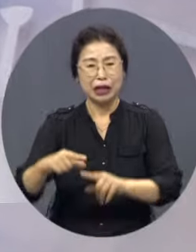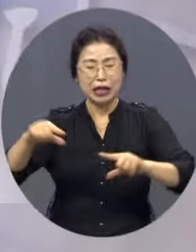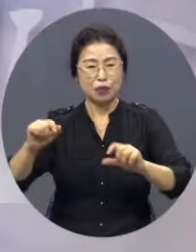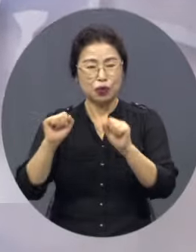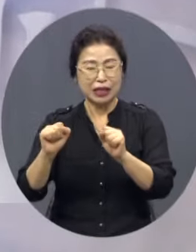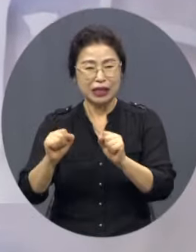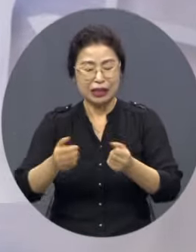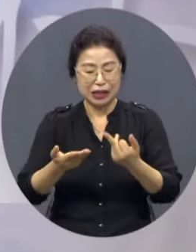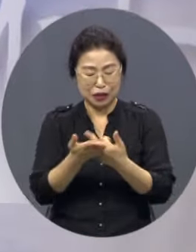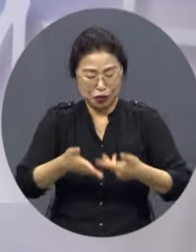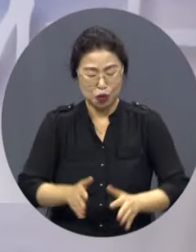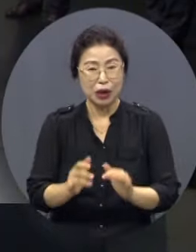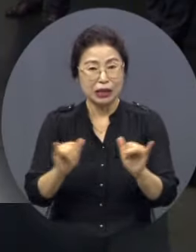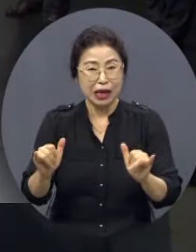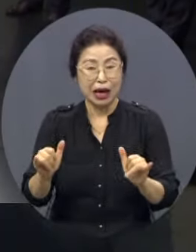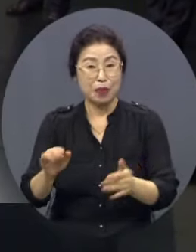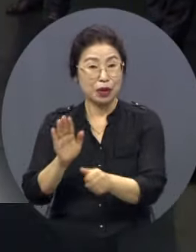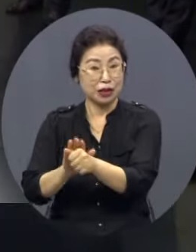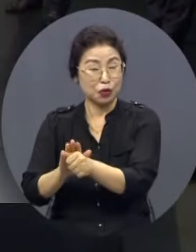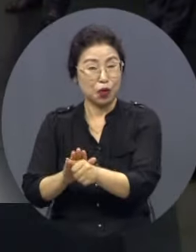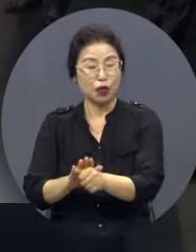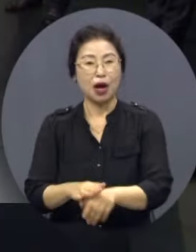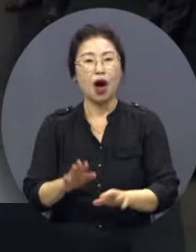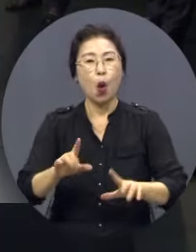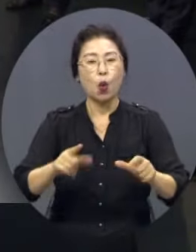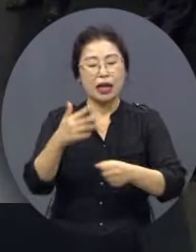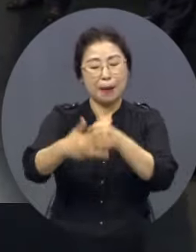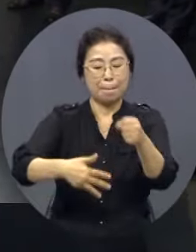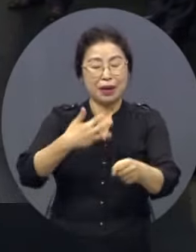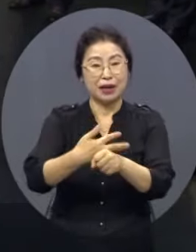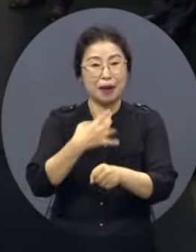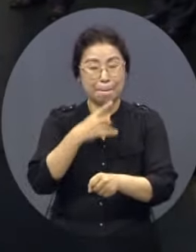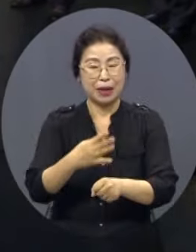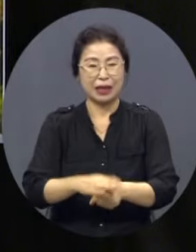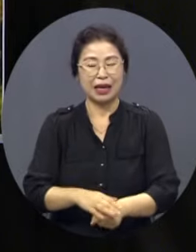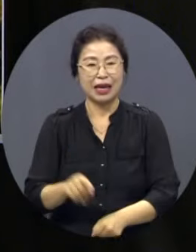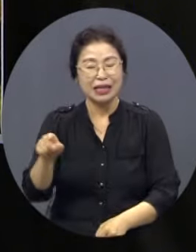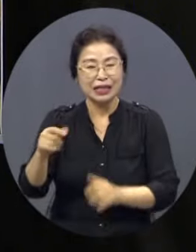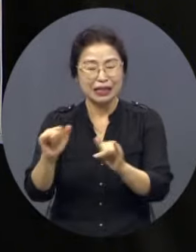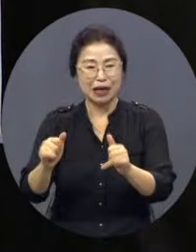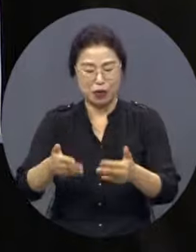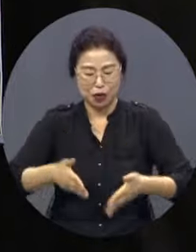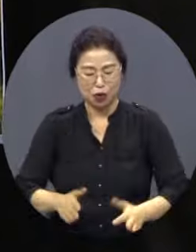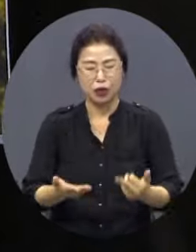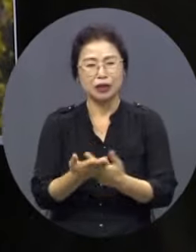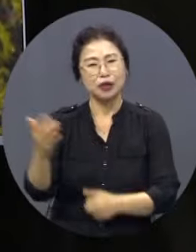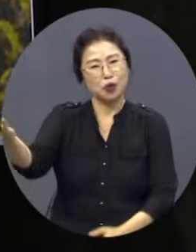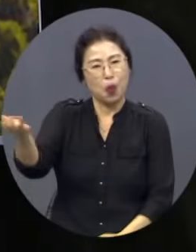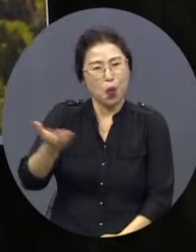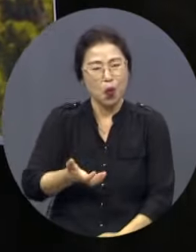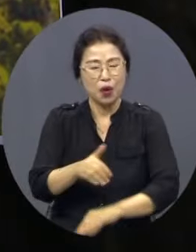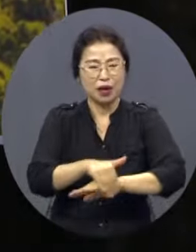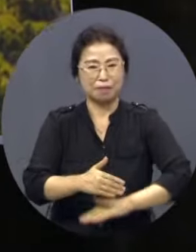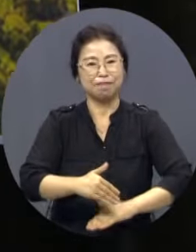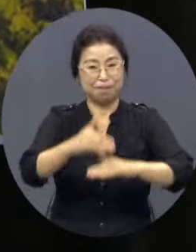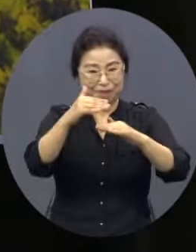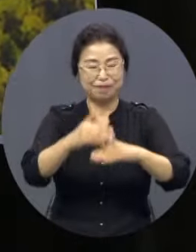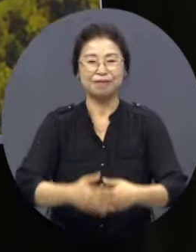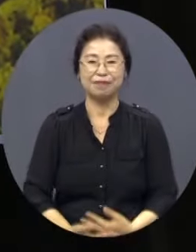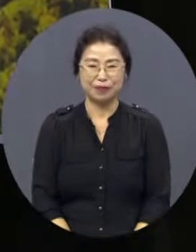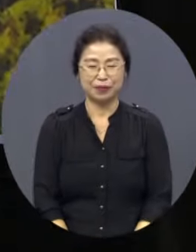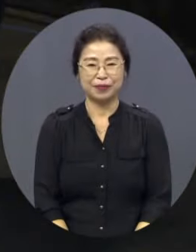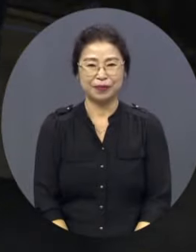지원되며 올해는 2016년 이후 8년 만에 제1제주인 고향 방문도 진행될 예정입니다.